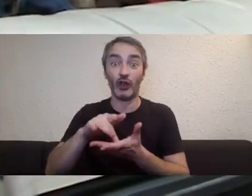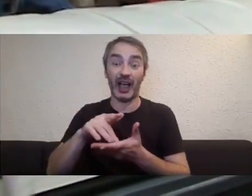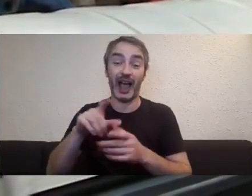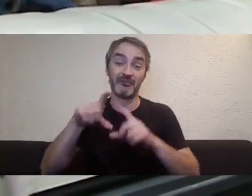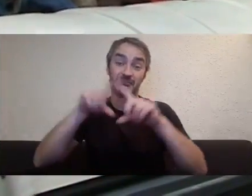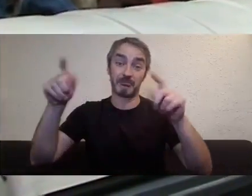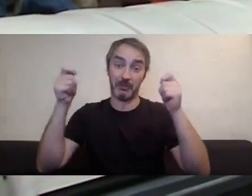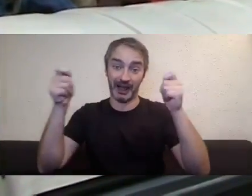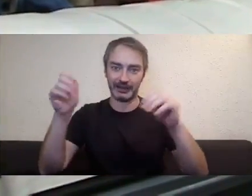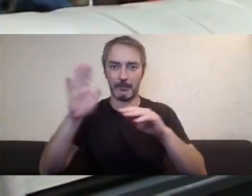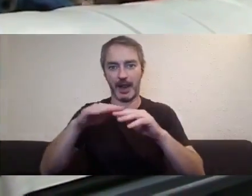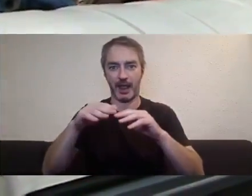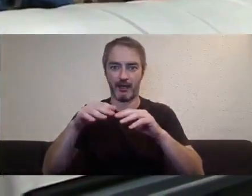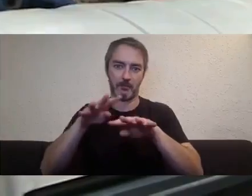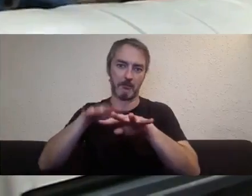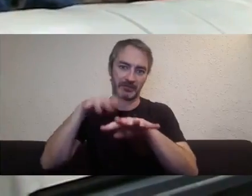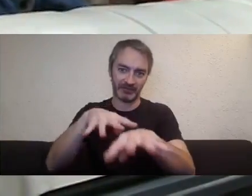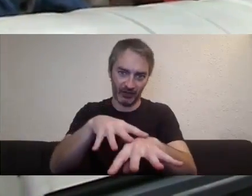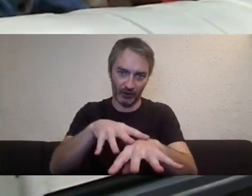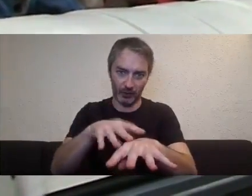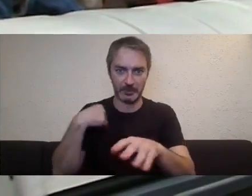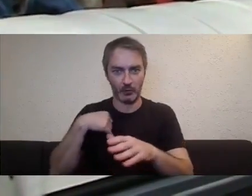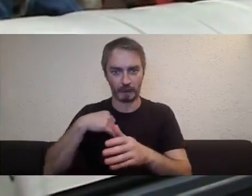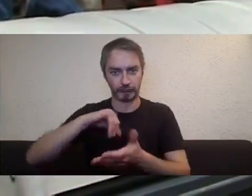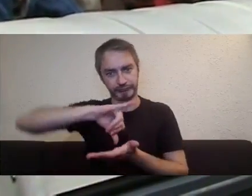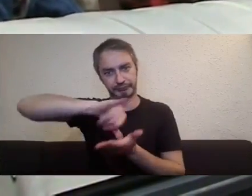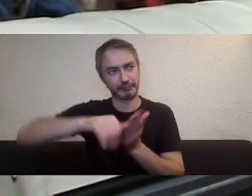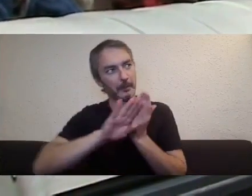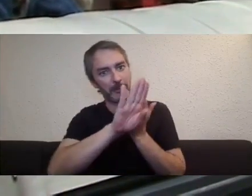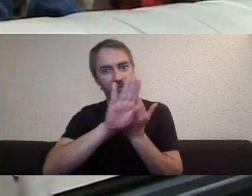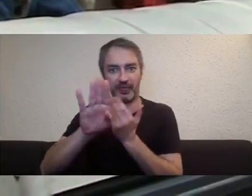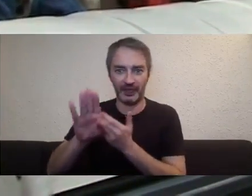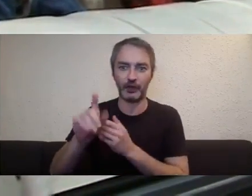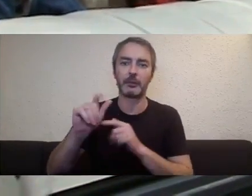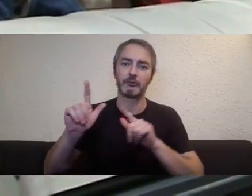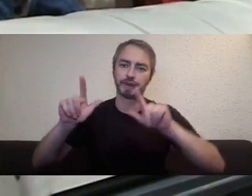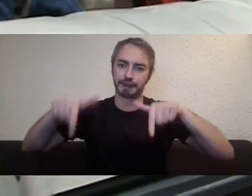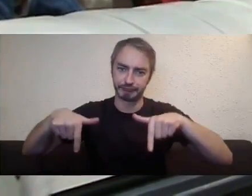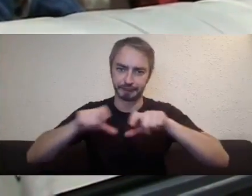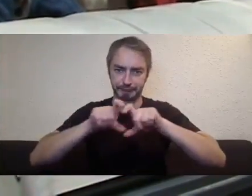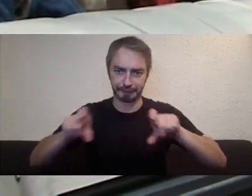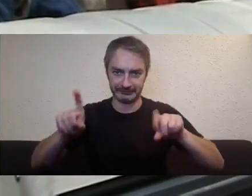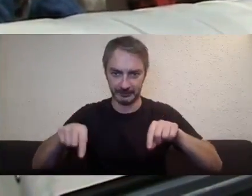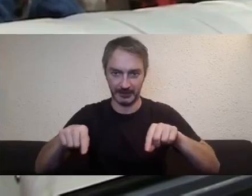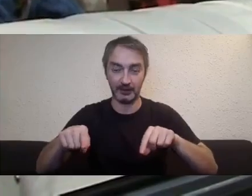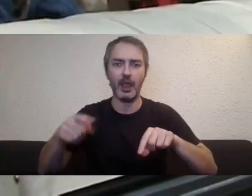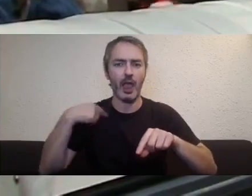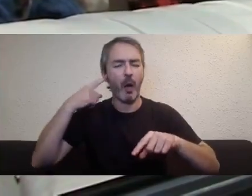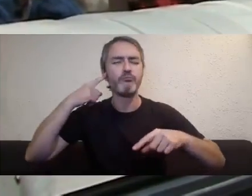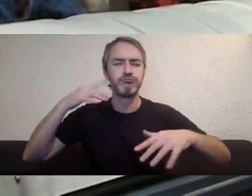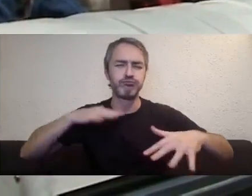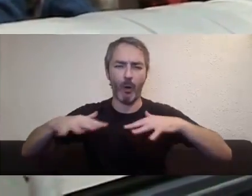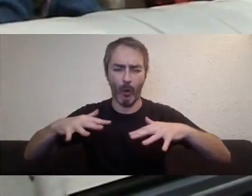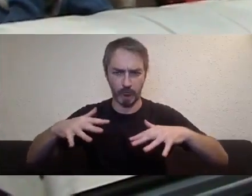per contra el desallotjament també vam fer pancartes dels veïns més immediats i també hi havia unes quantes penjades.